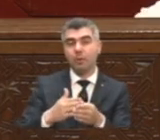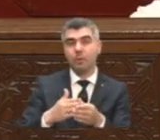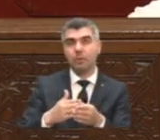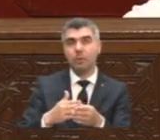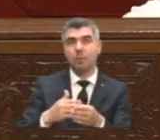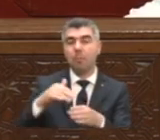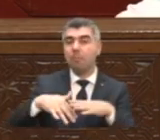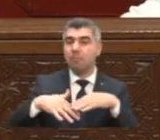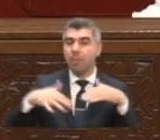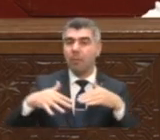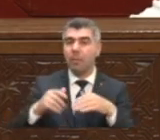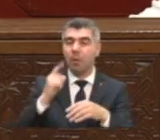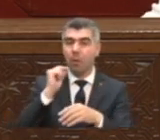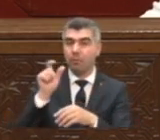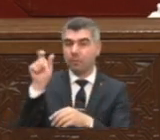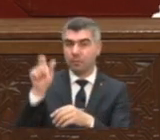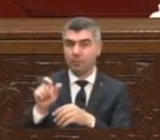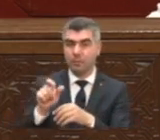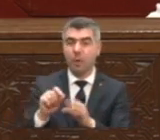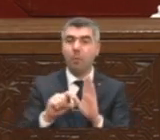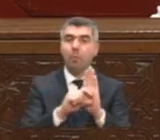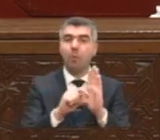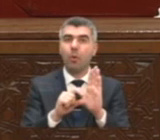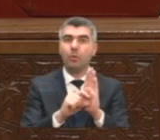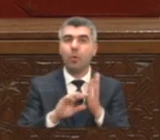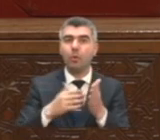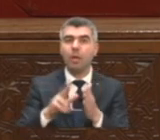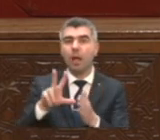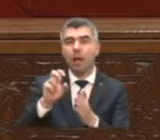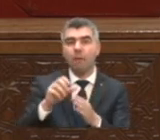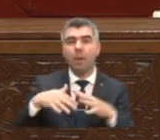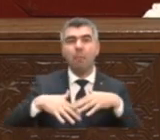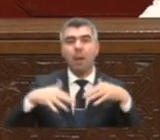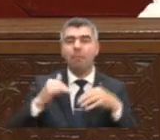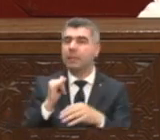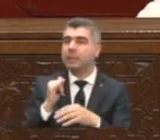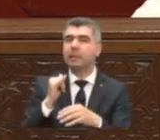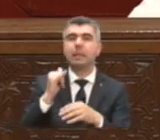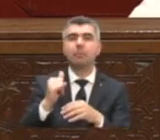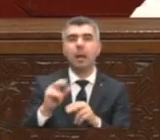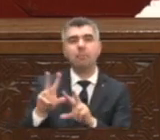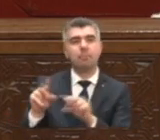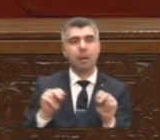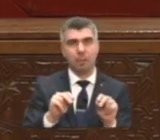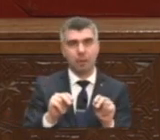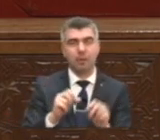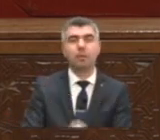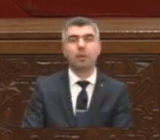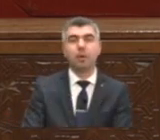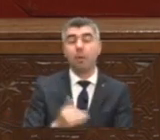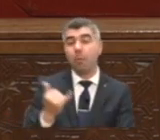النائب المحترم، هذا الموضوع من نهار عقلنا على البرلمان هو تيطرح بنفس الطريقة. هو اللي خصو يدار، خاص